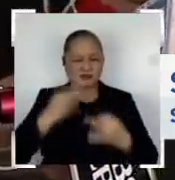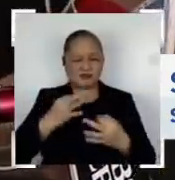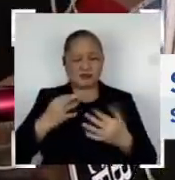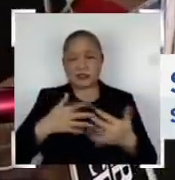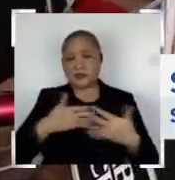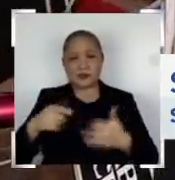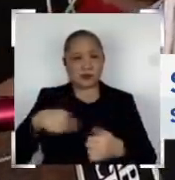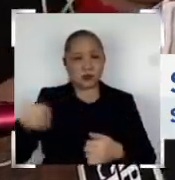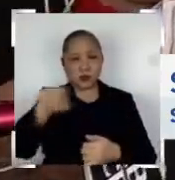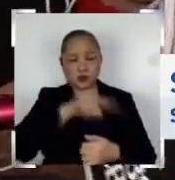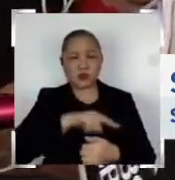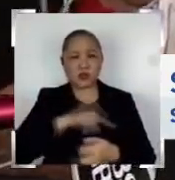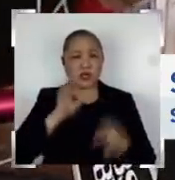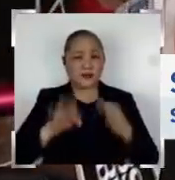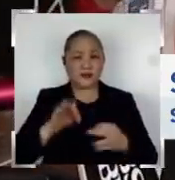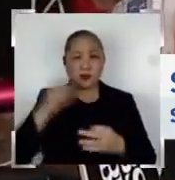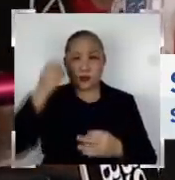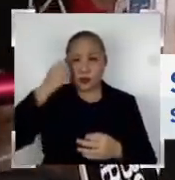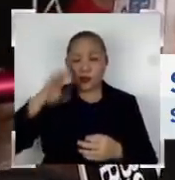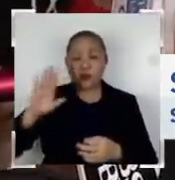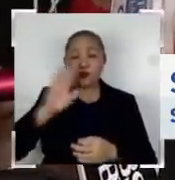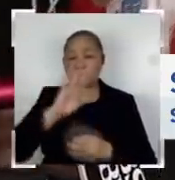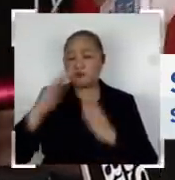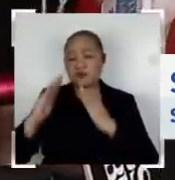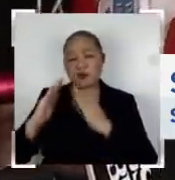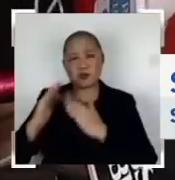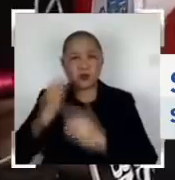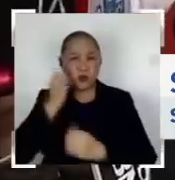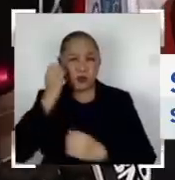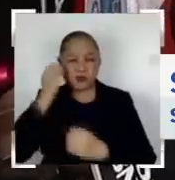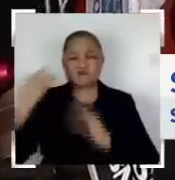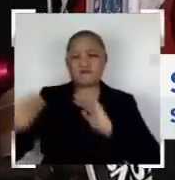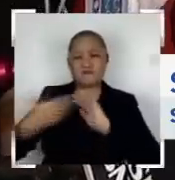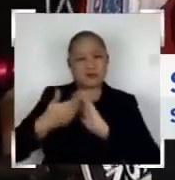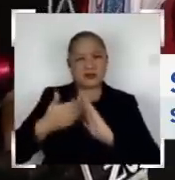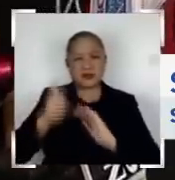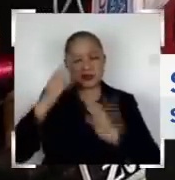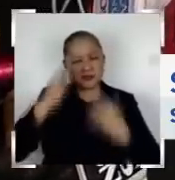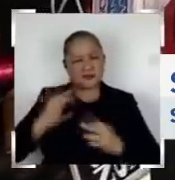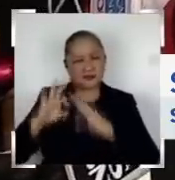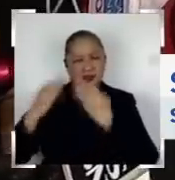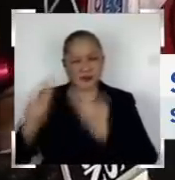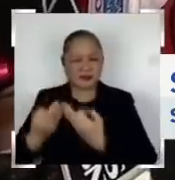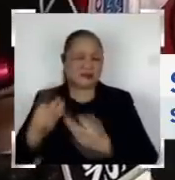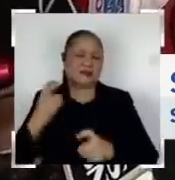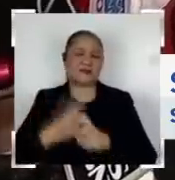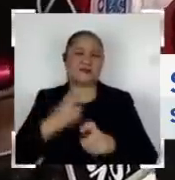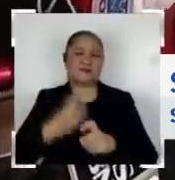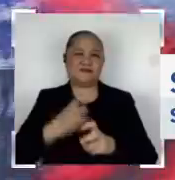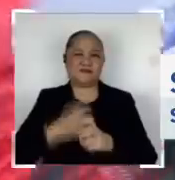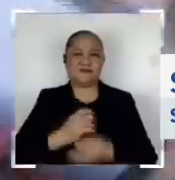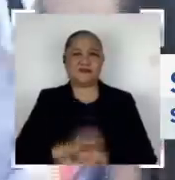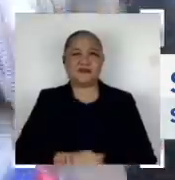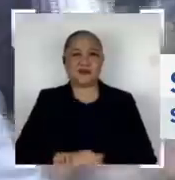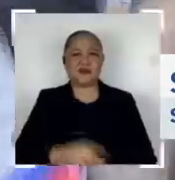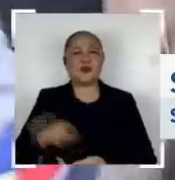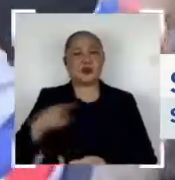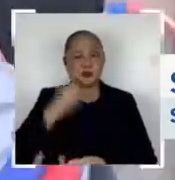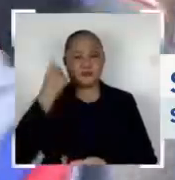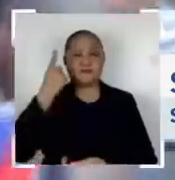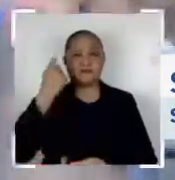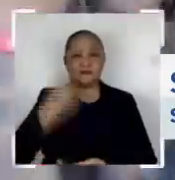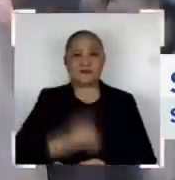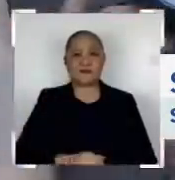Kahit kayo mismo, pag umuwi kayo ng inyong bahay at kinokontra ng inyong pamilya, mahihirapan din po kayo. Maintindihan nyo rin po. Kung may